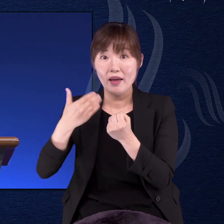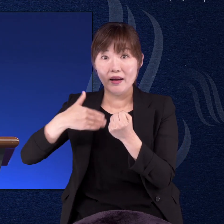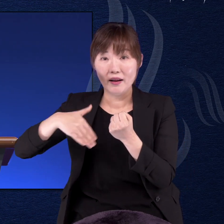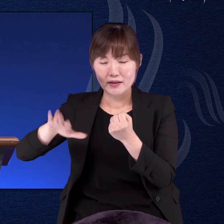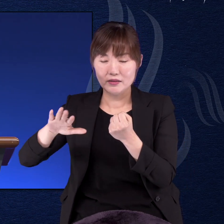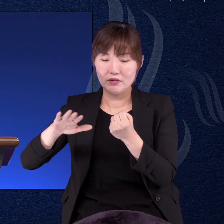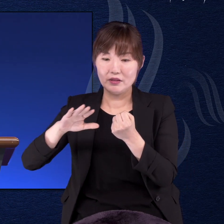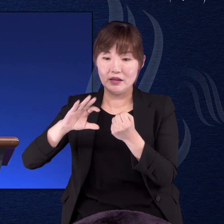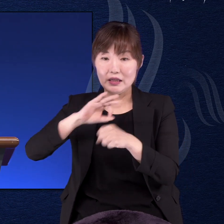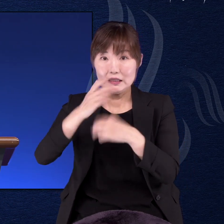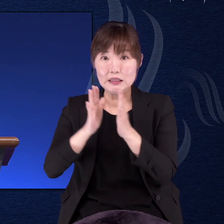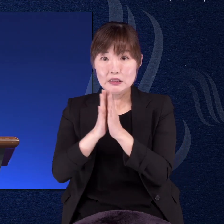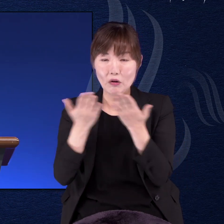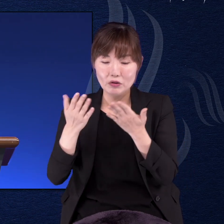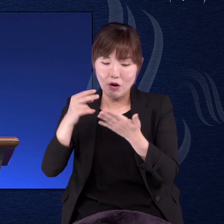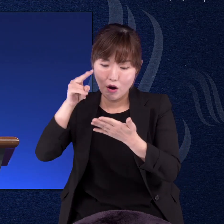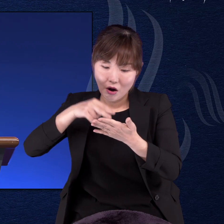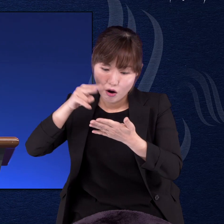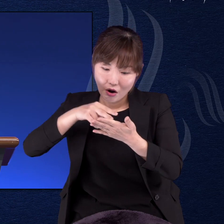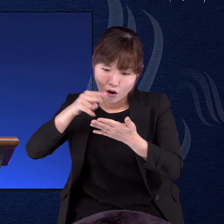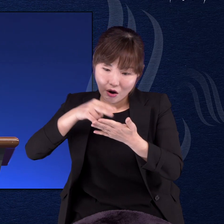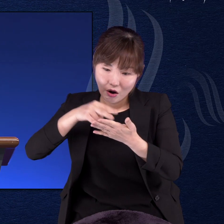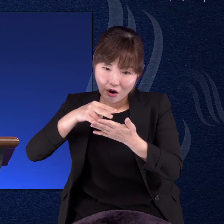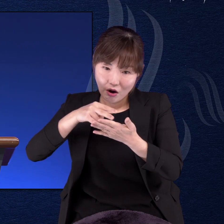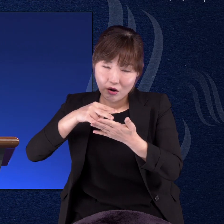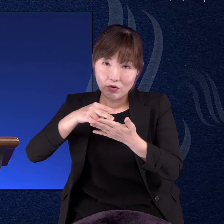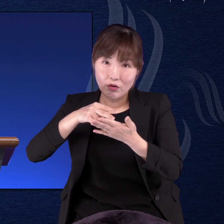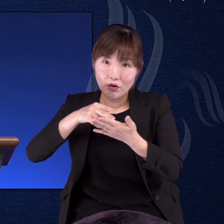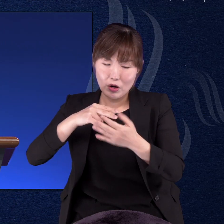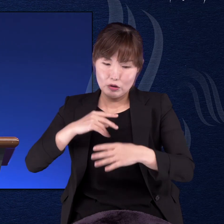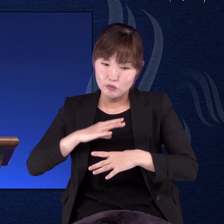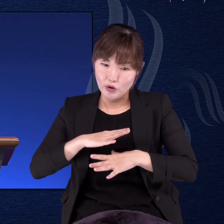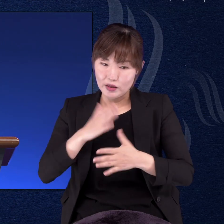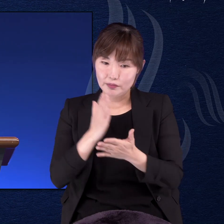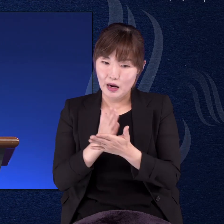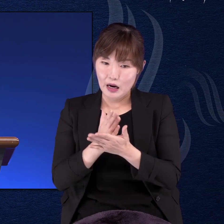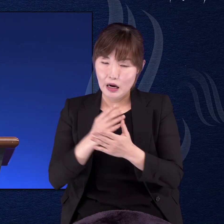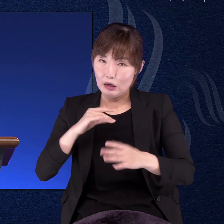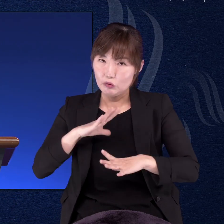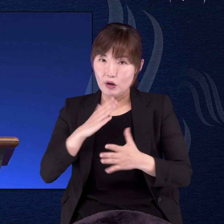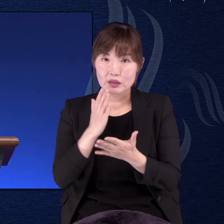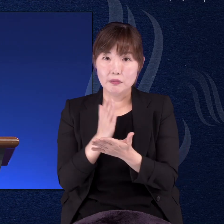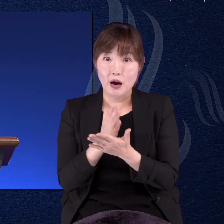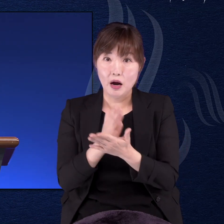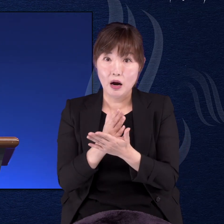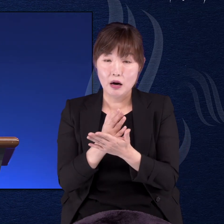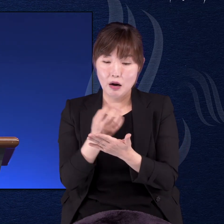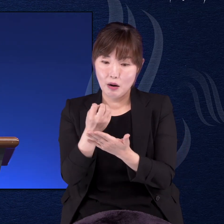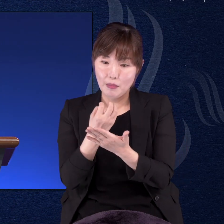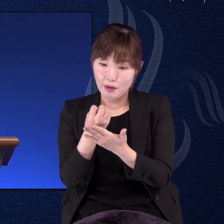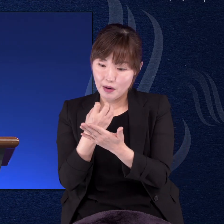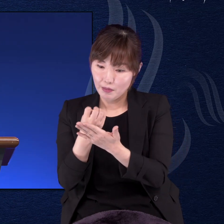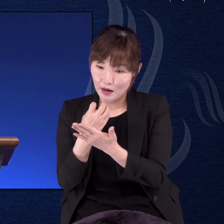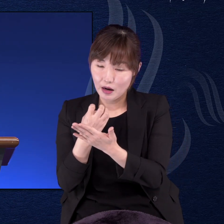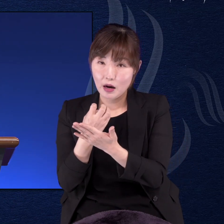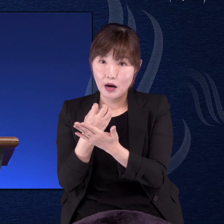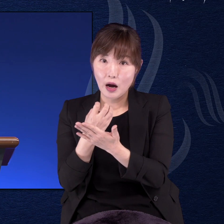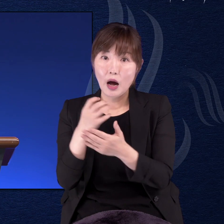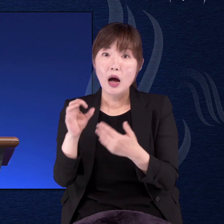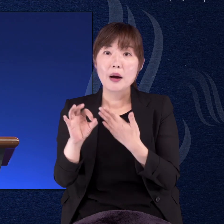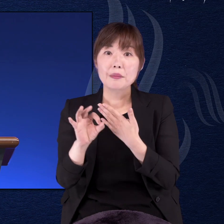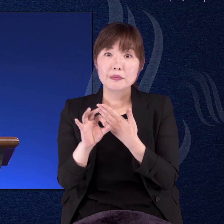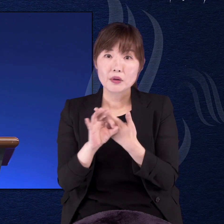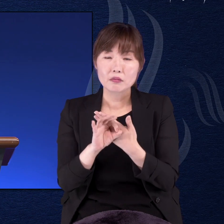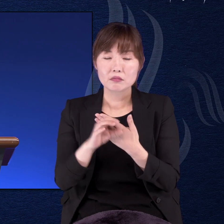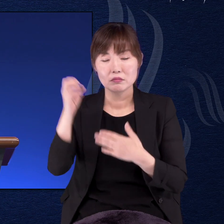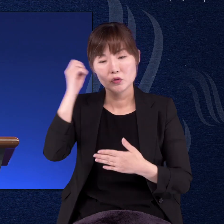때 두려워하지 말라, 그래 두려워하지 말자, 이렇게 뭔가 내 심리적인 안정을 주는 말씀으로밖에 말씀을 여기질 않았었던